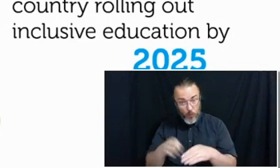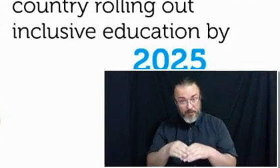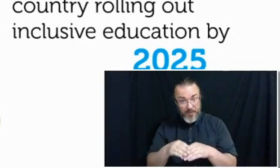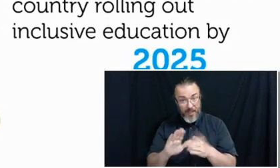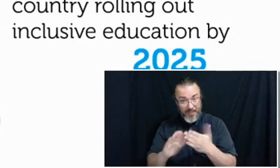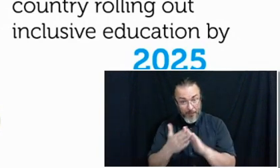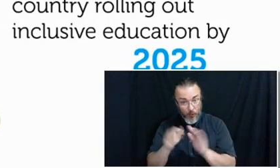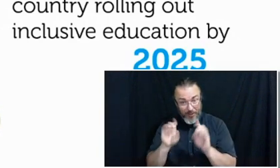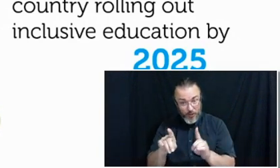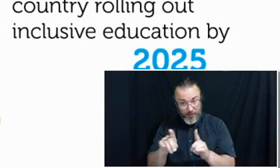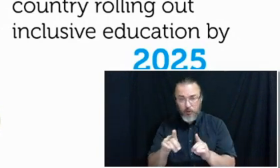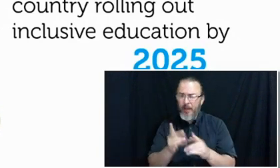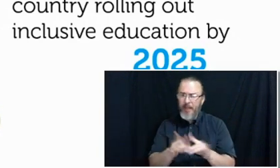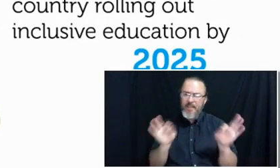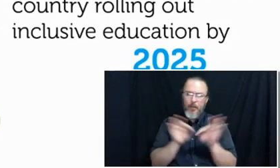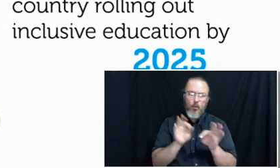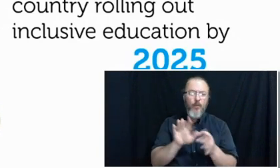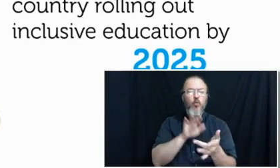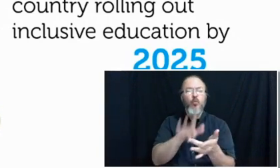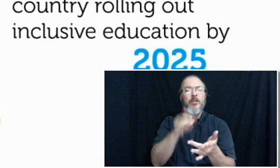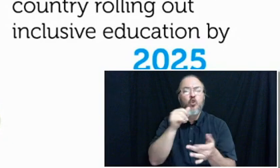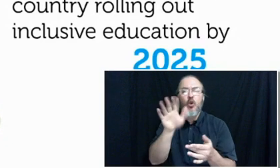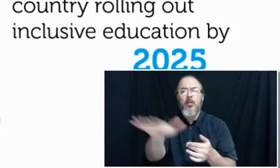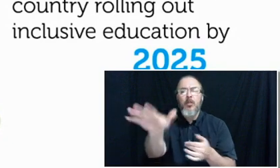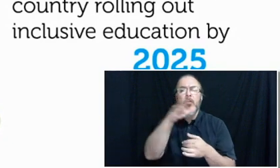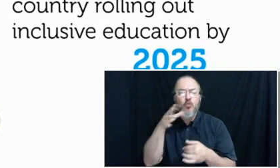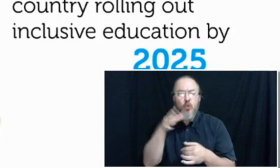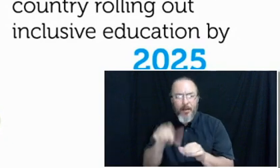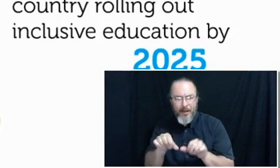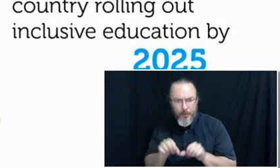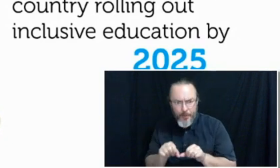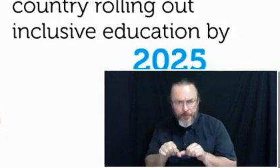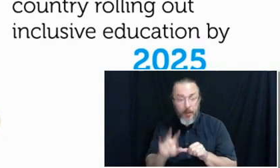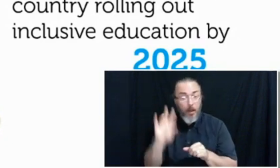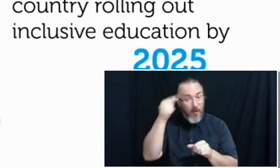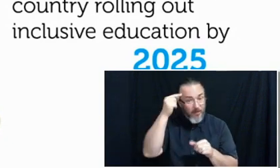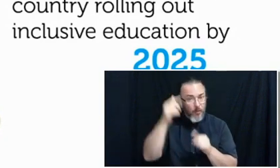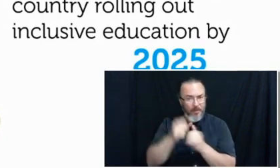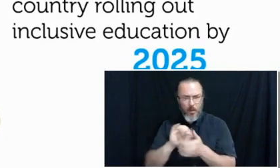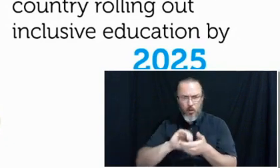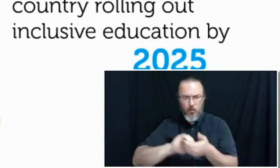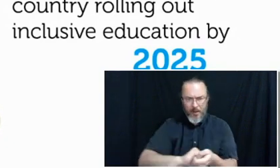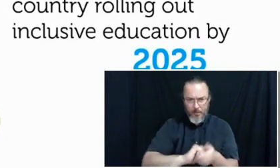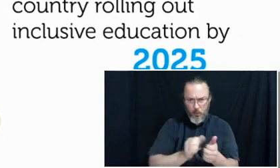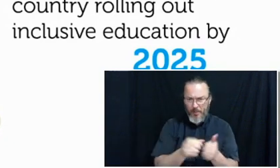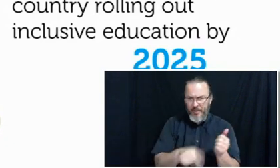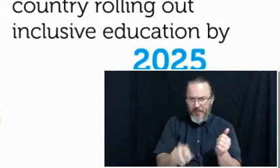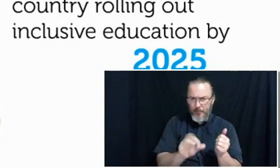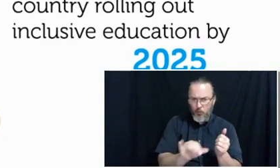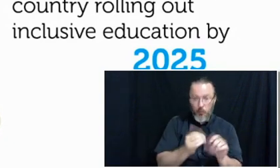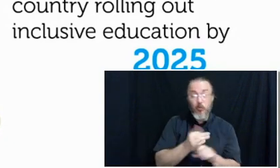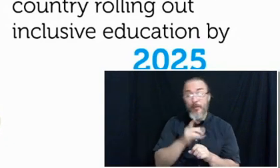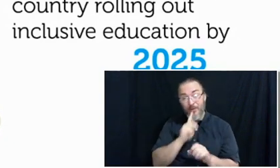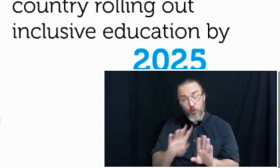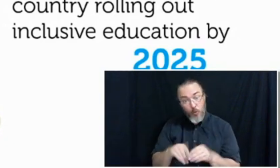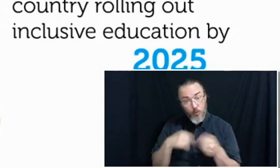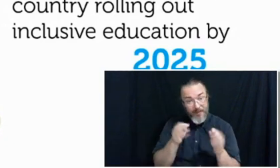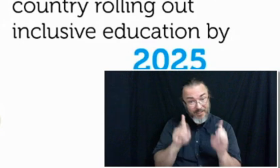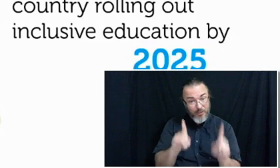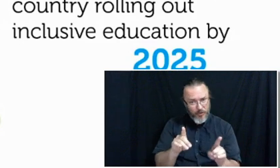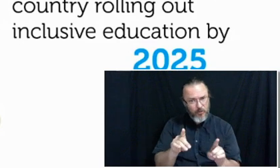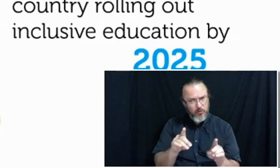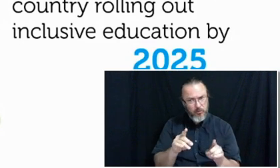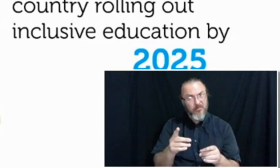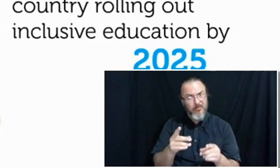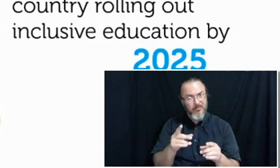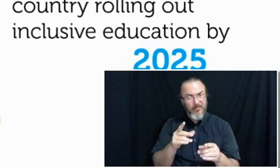pour atteindre les déficits en milieu rural. Les régions rurales, le gouvernement doit assurer le leadership et maintenir le dialogue avec les ONG pour veiller à ce que les services éducatifs